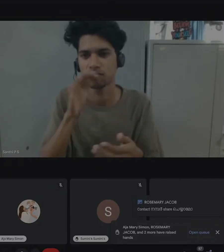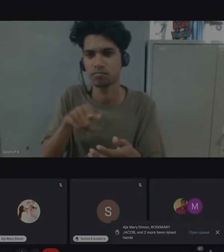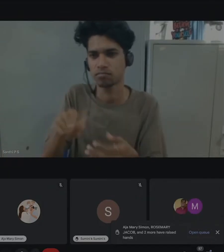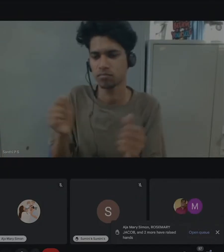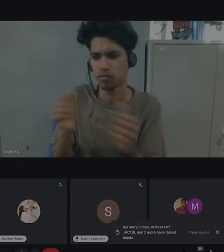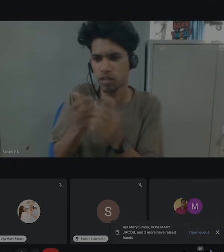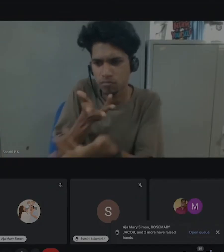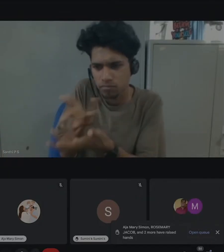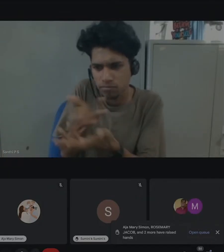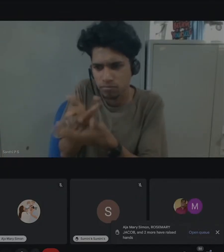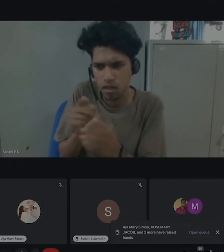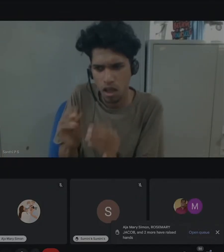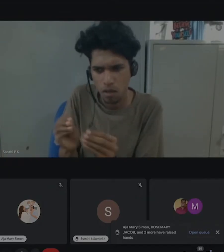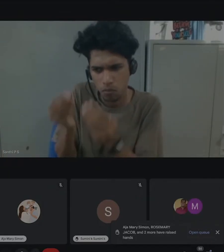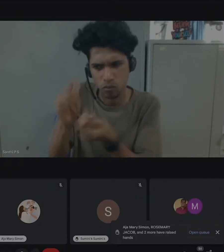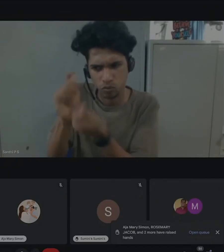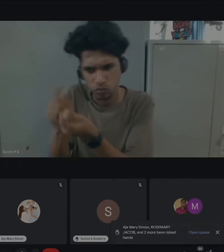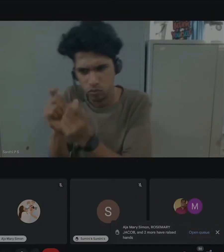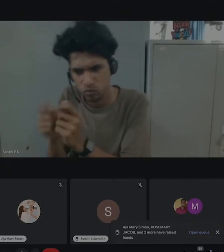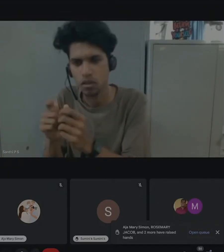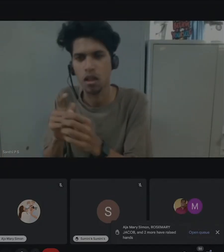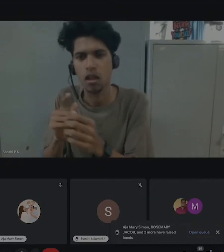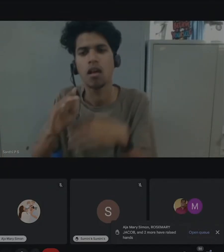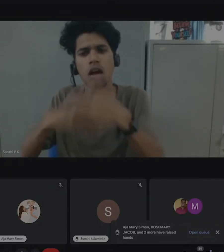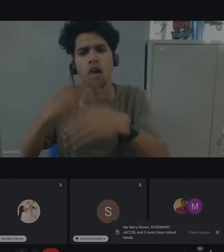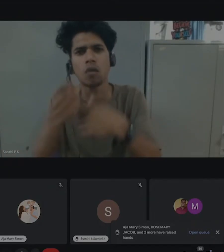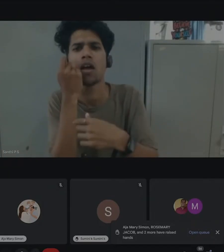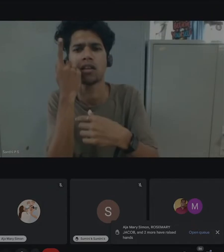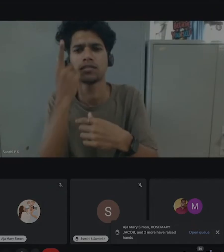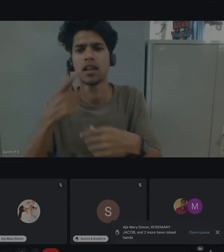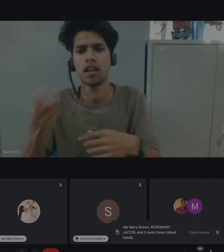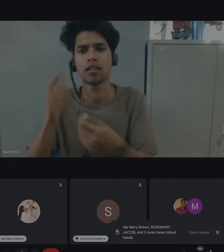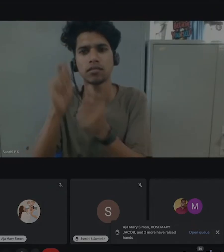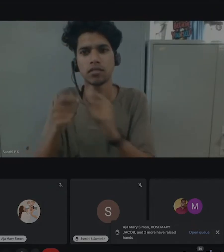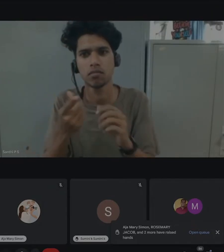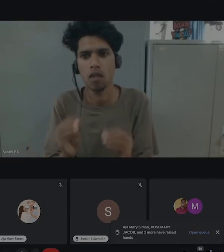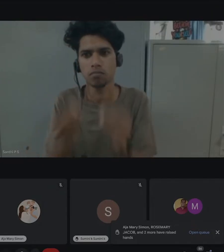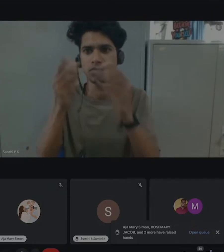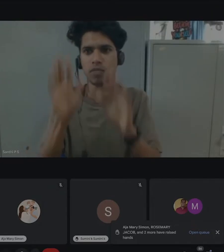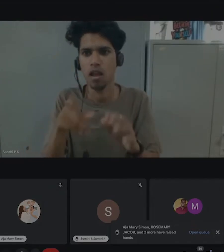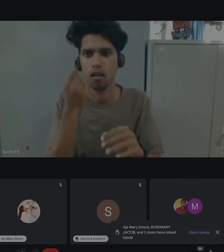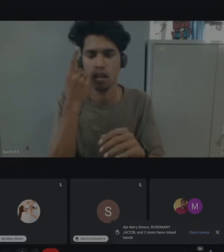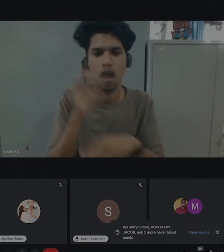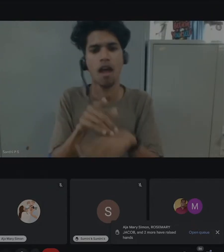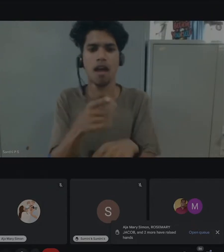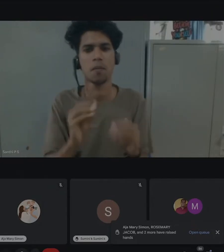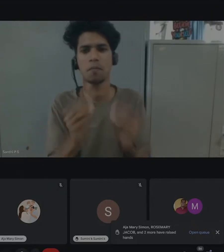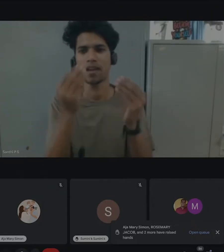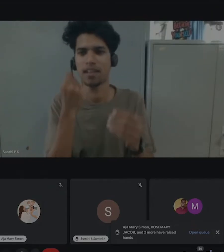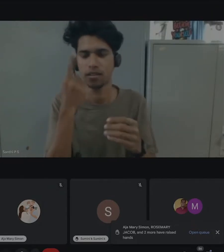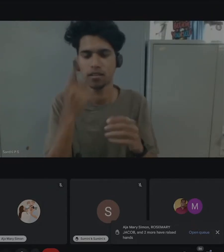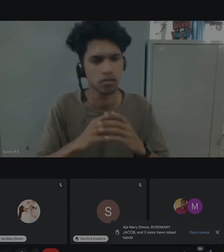എല്ലാം ചെയ്യണം. അതുപോലെ സ്കൂളിലും എല്ലാം കൂടി ആകുമ്പോൾ കുഞ്ഞിന് ഓവറോൾ ആയിട്ടൊരു മാറ്റം വരും. അപ്പൊ അടുത്ത വർഷം നിങ്ങൾക്ക് തീർച്ചയായിട്ടും സ്കൂളില് ചേർക്കാം. അവനോട്